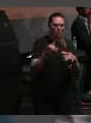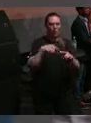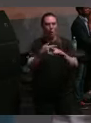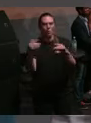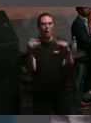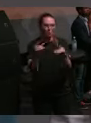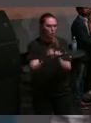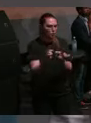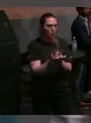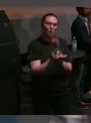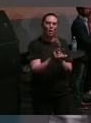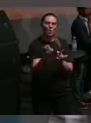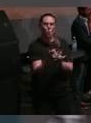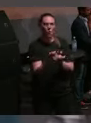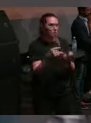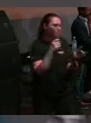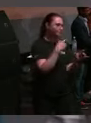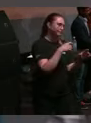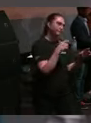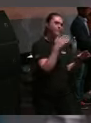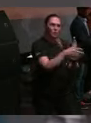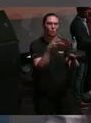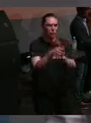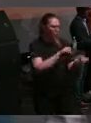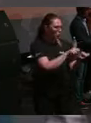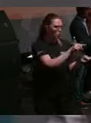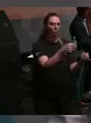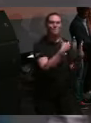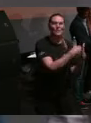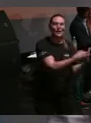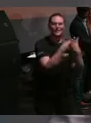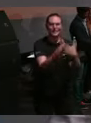meglere og påvirkere I kommunene som skal prøve å presse,